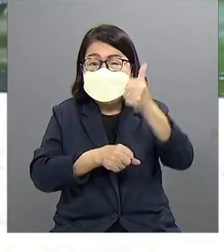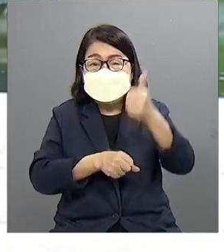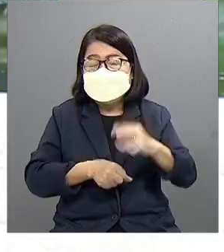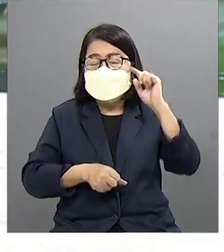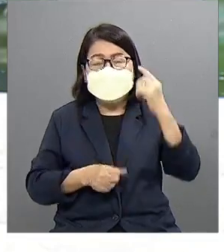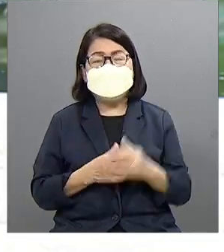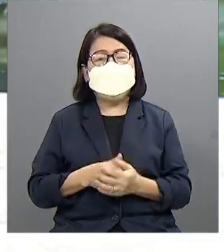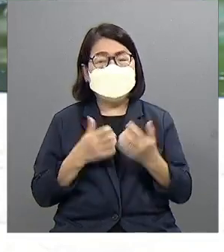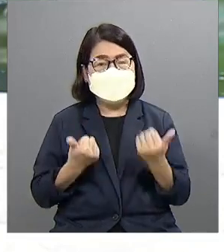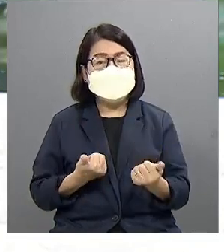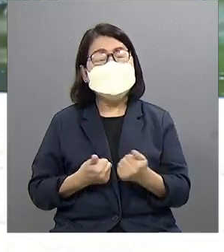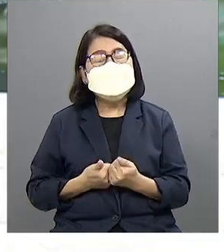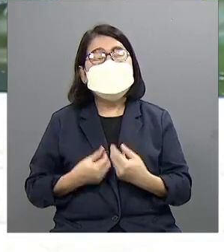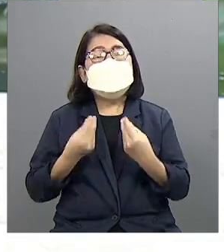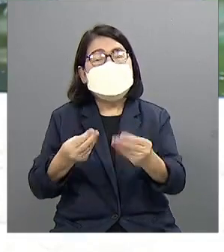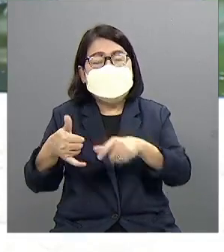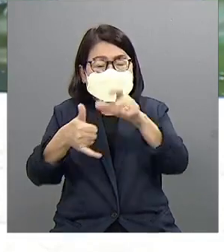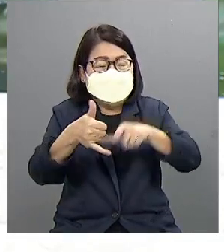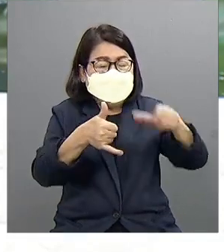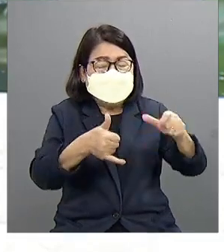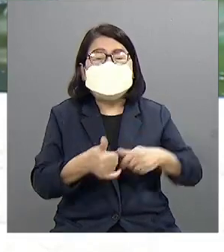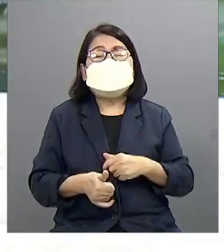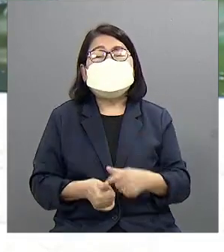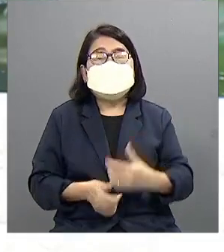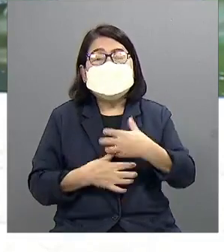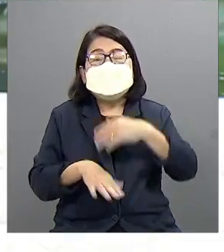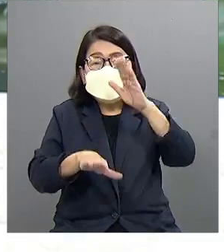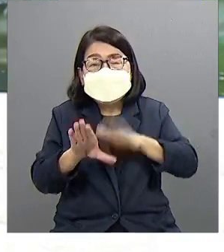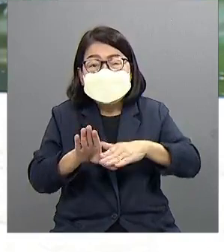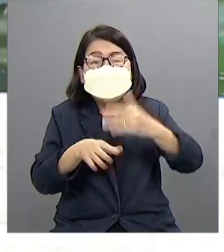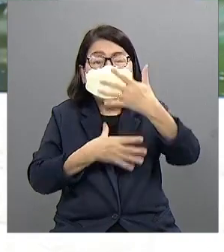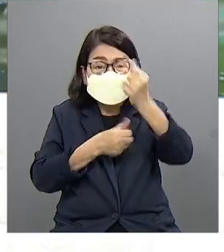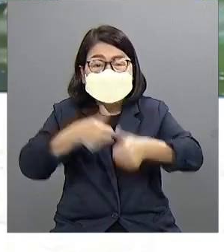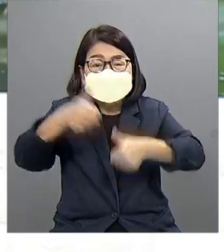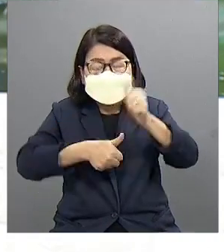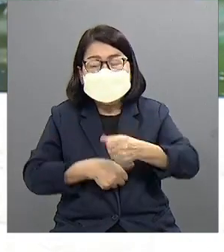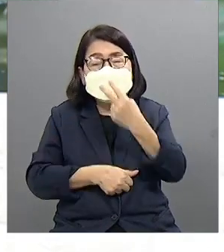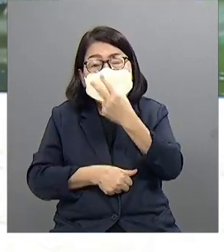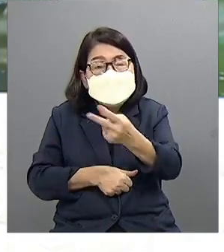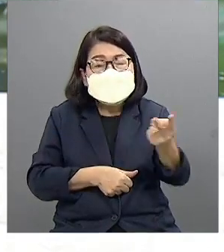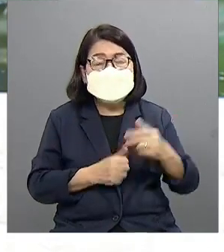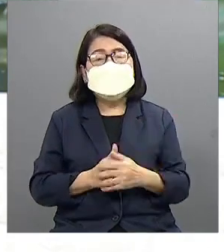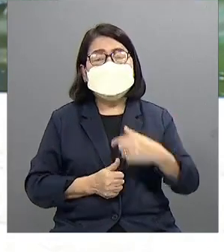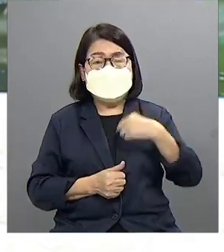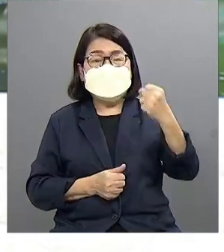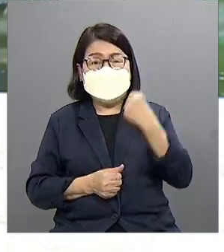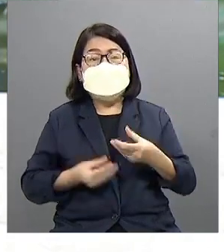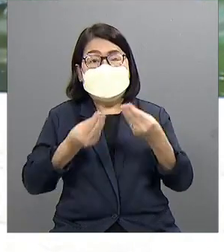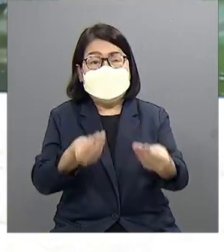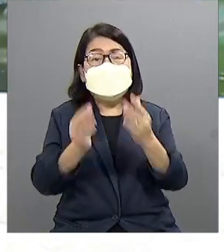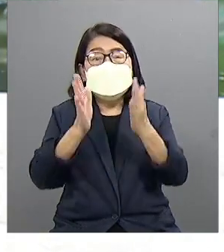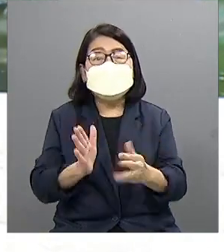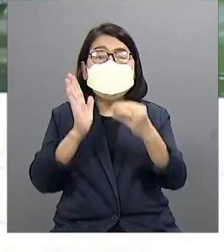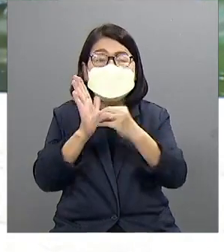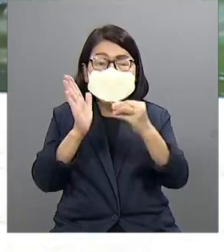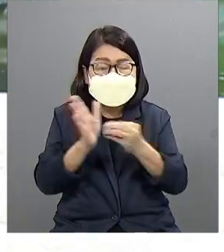านกันก่อนนะคะเป็นกำลังใจให้คนกรุงเทพทุกผู้ทุกคนจริงๆนะคะรวมถึงทุกภาคด้วยที่ประสบปัญหาน้ำท่วมใน